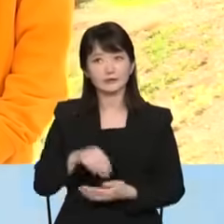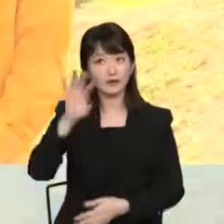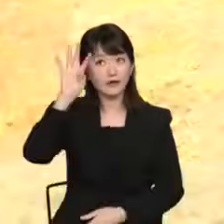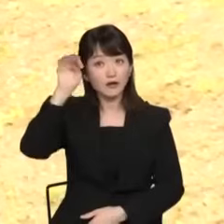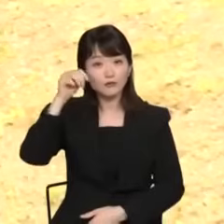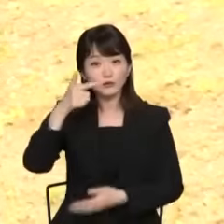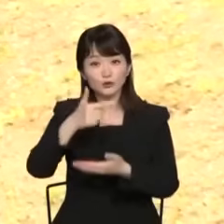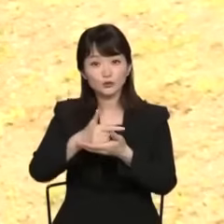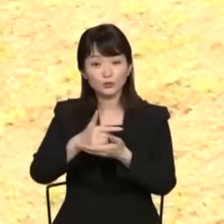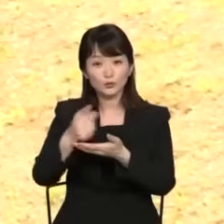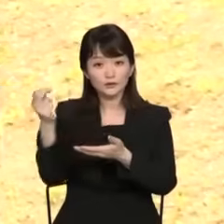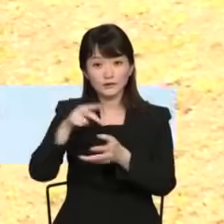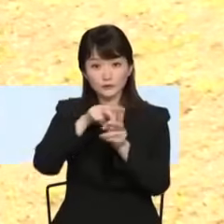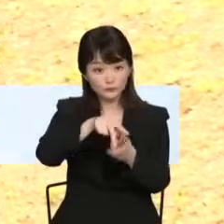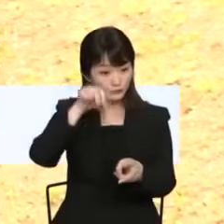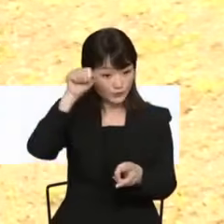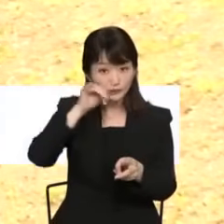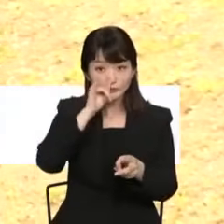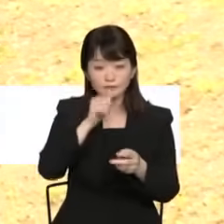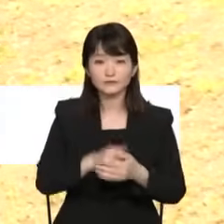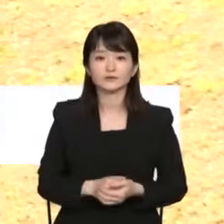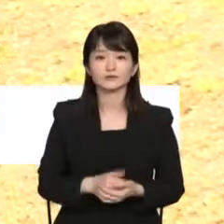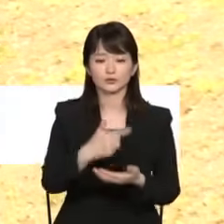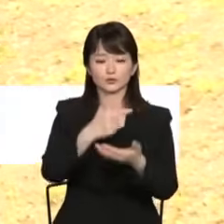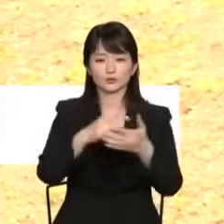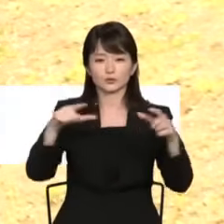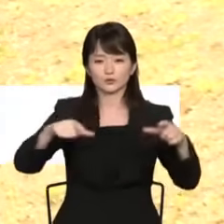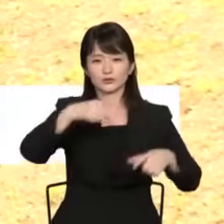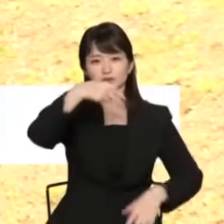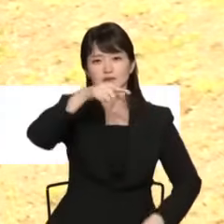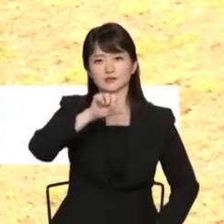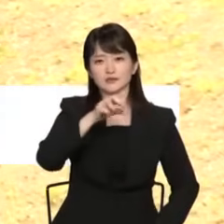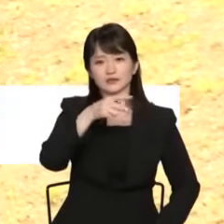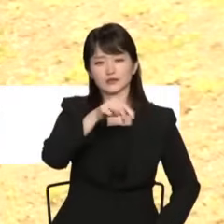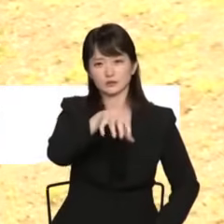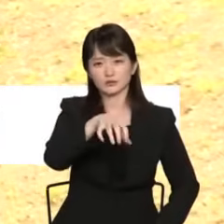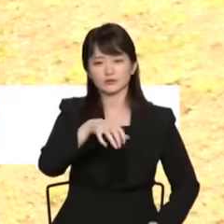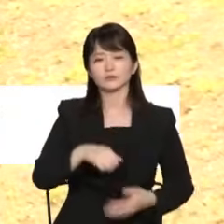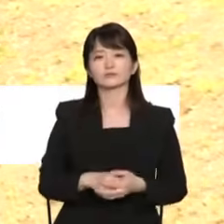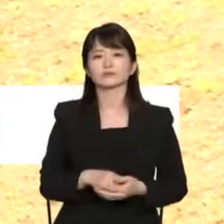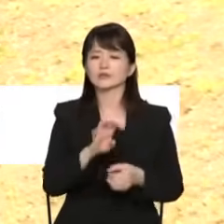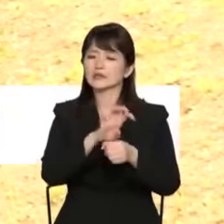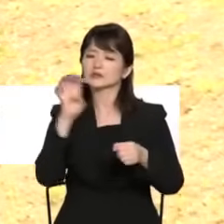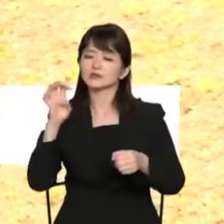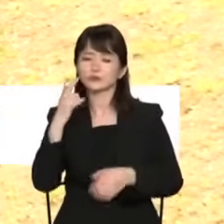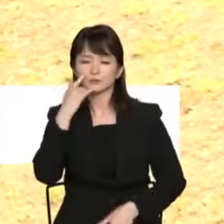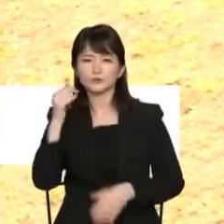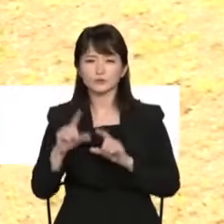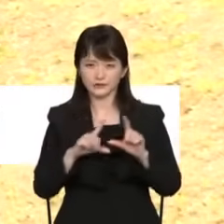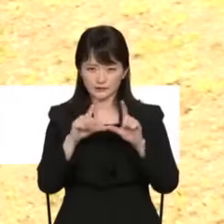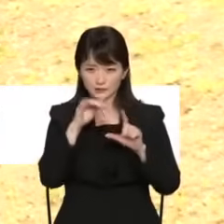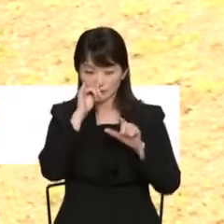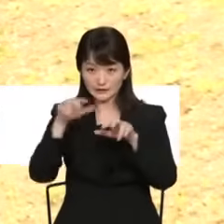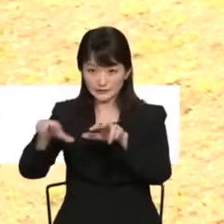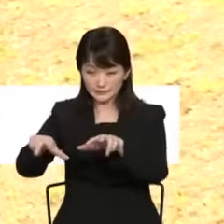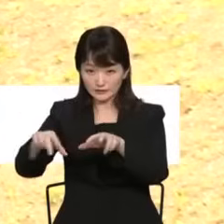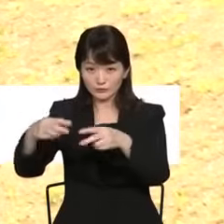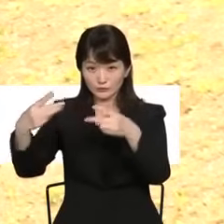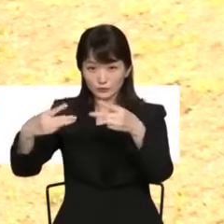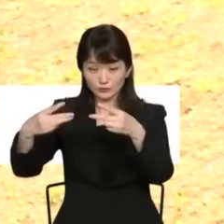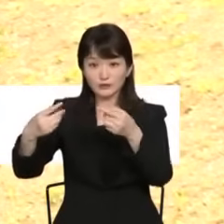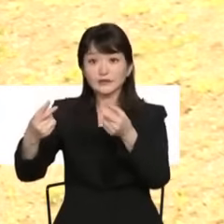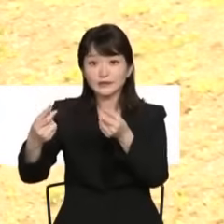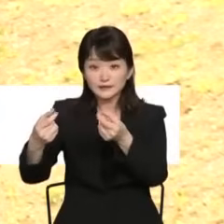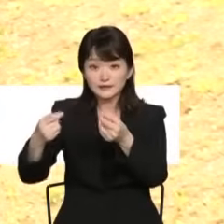있으신가요? 노원구 상계동이라는 공간은요. 40년 전에 저희 부모님이 정착하면서 지금의 동탄처럼 화이트